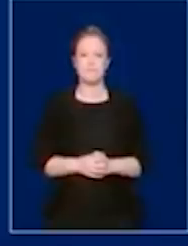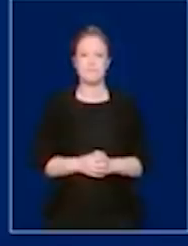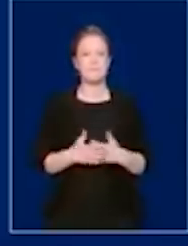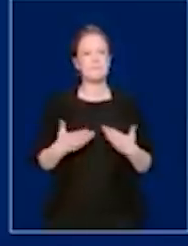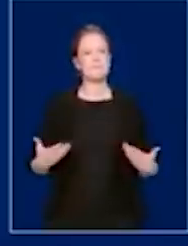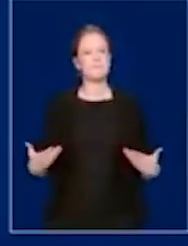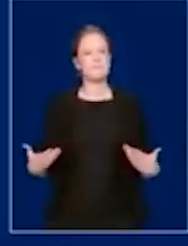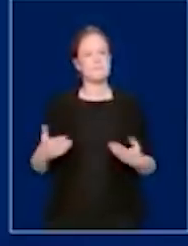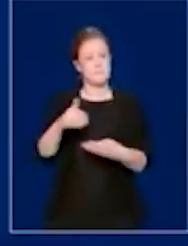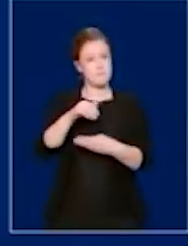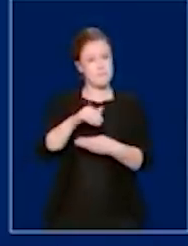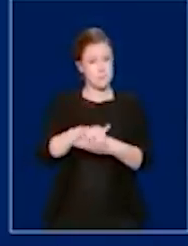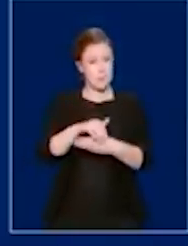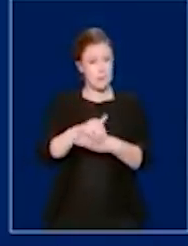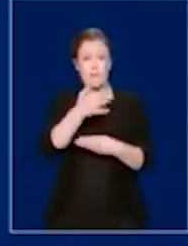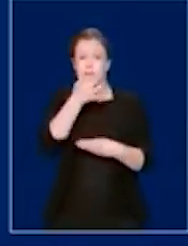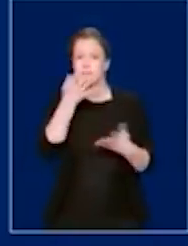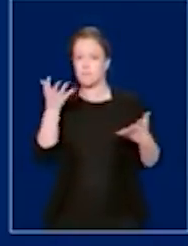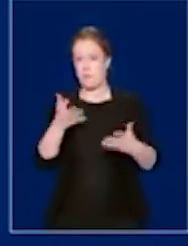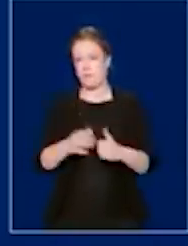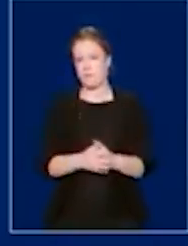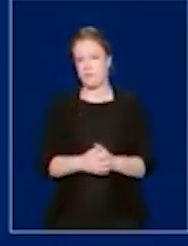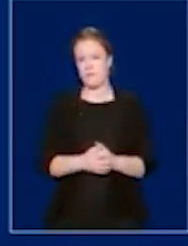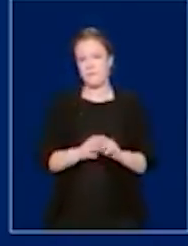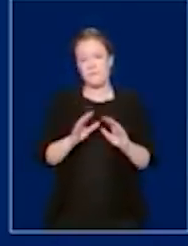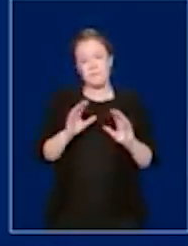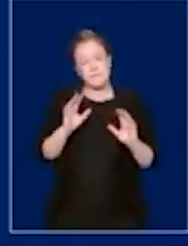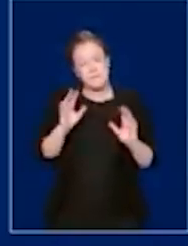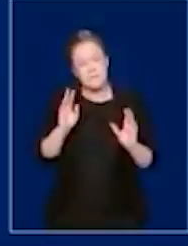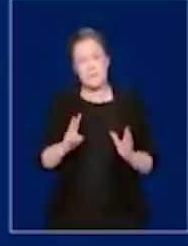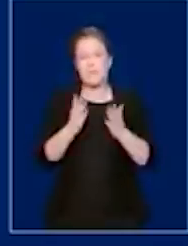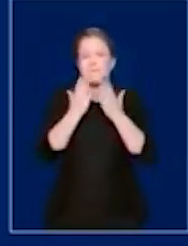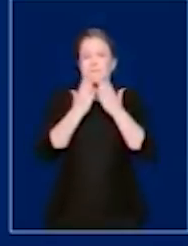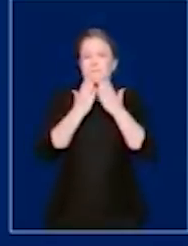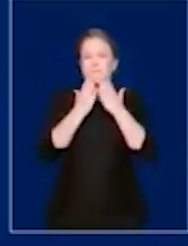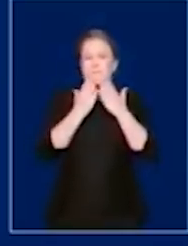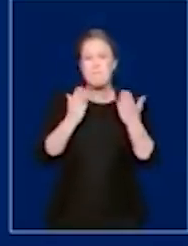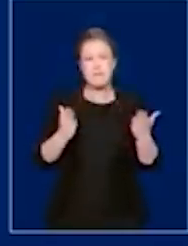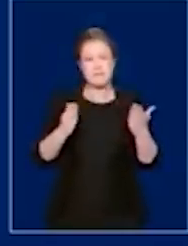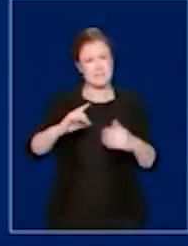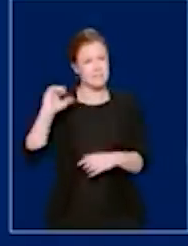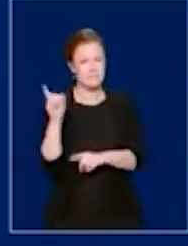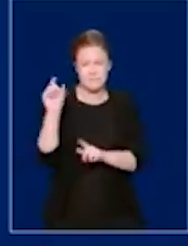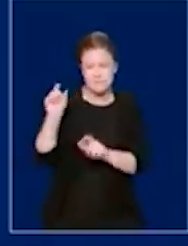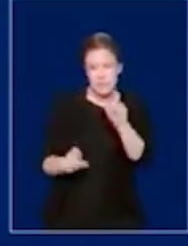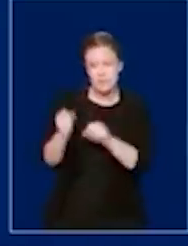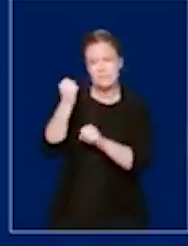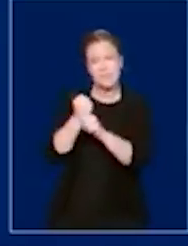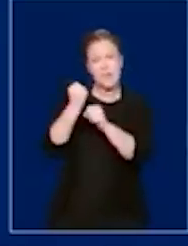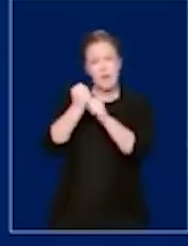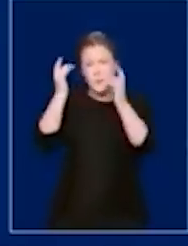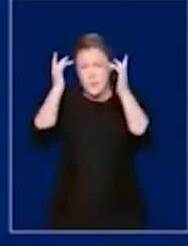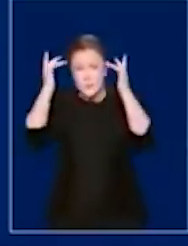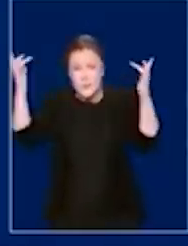combien je remercie et combien nous soutenons tous les acteurs de la culture à qui je le sais nous avons